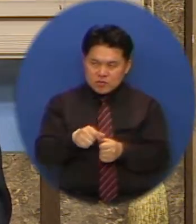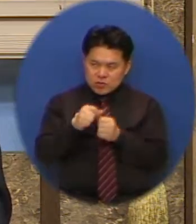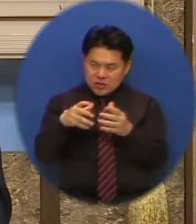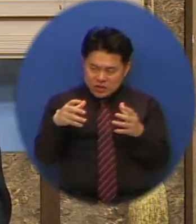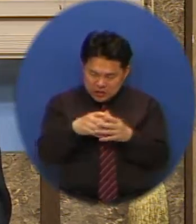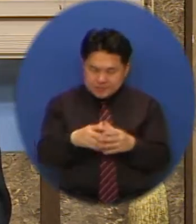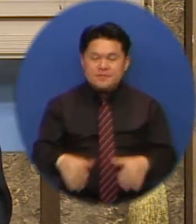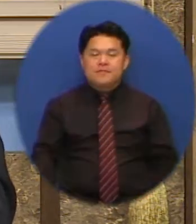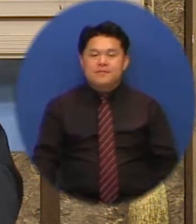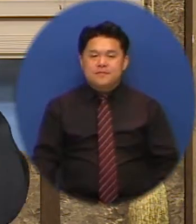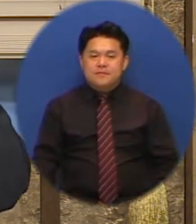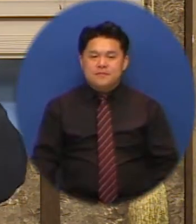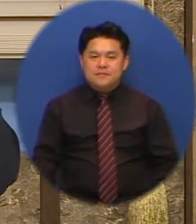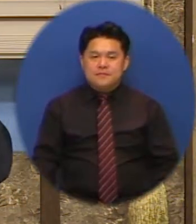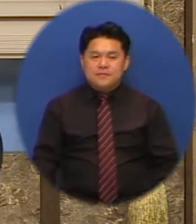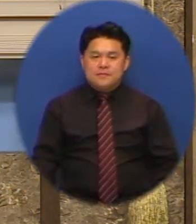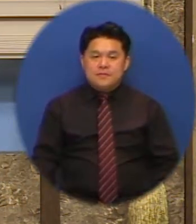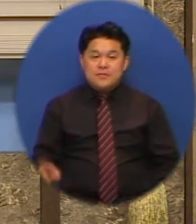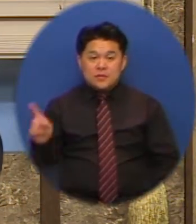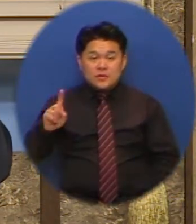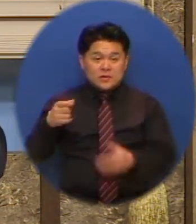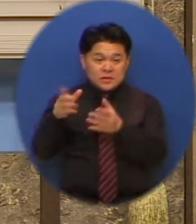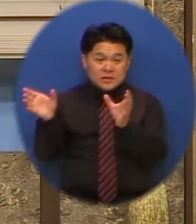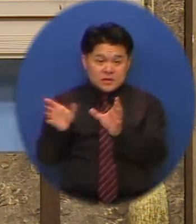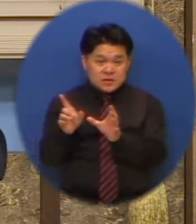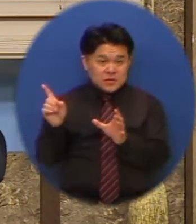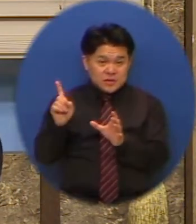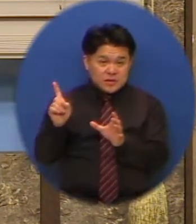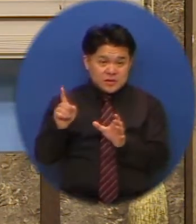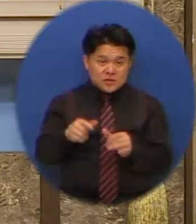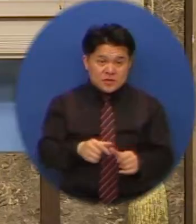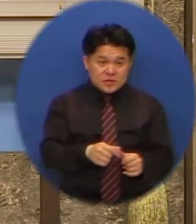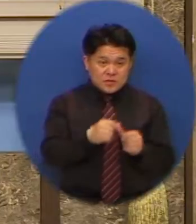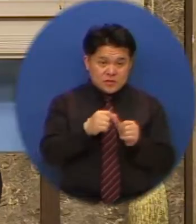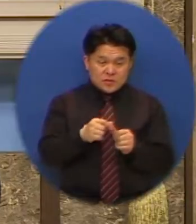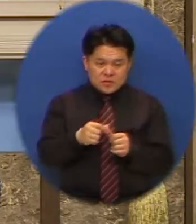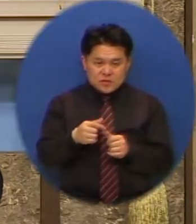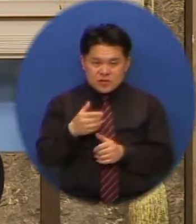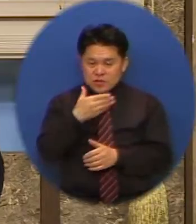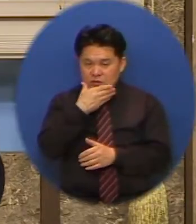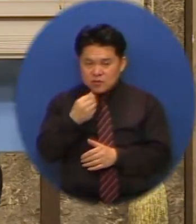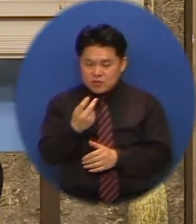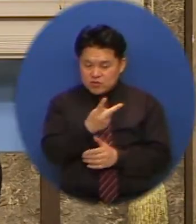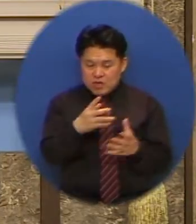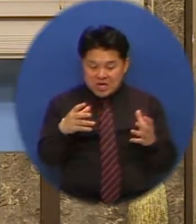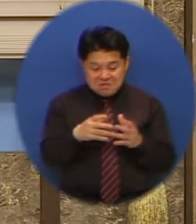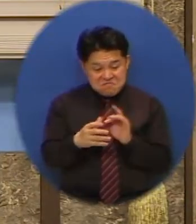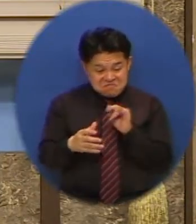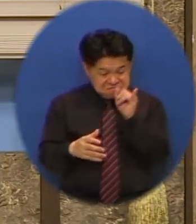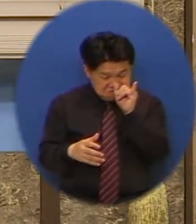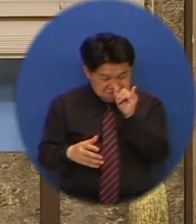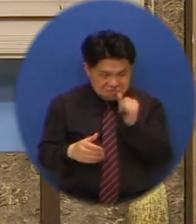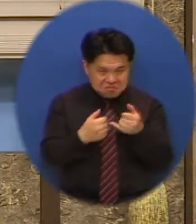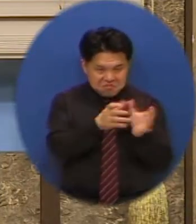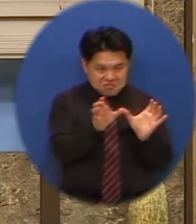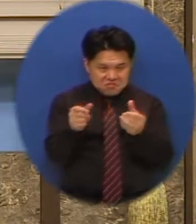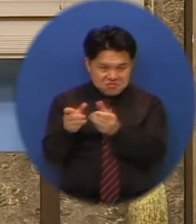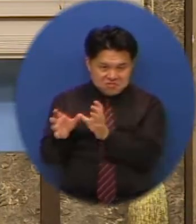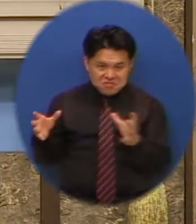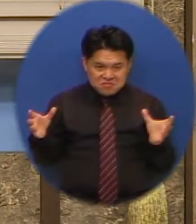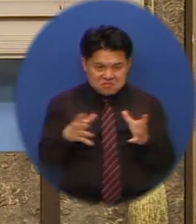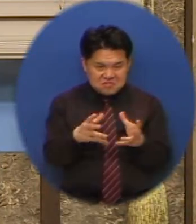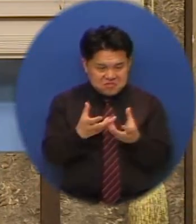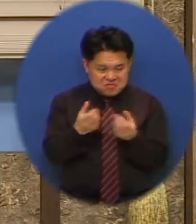뭐 정당에서는 그런 안도 지금 나오고 있어요. 네. 고용부하고 복지부하고 이제 합친다. 근데 뭐 부처를 합치고